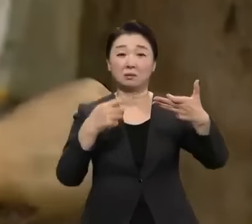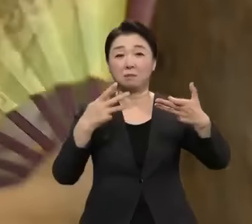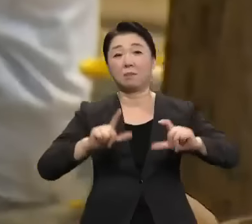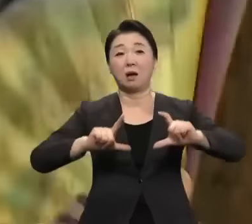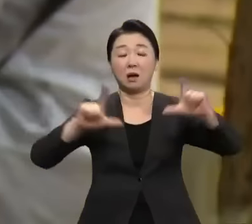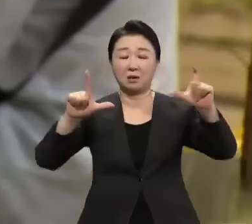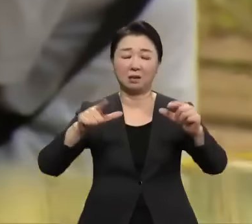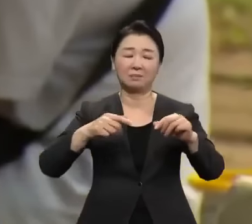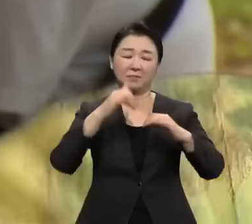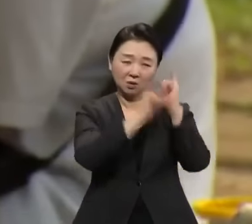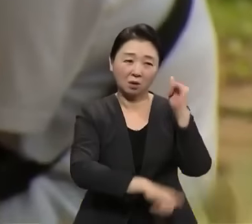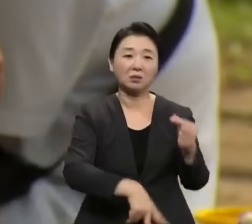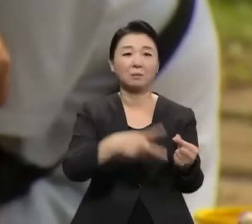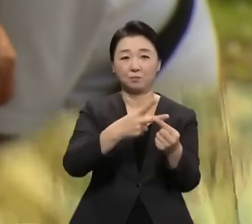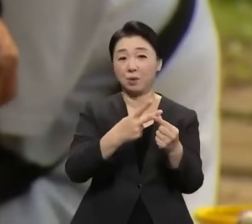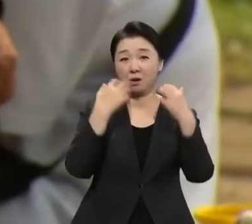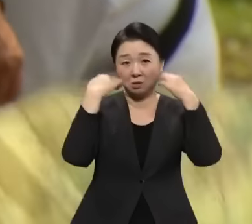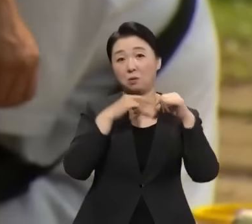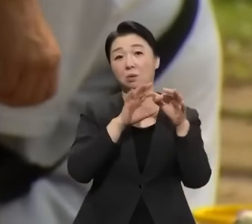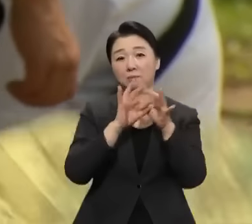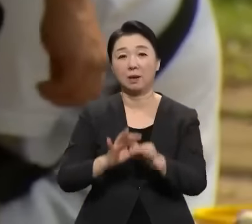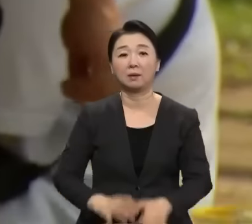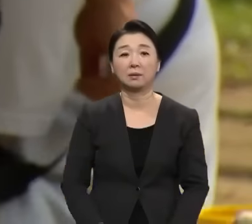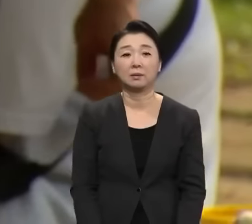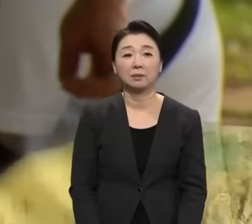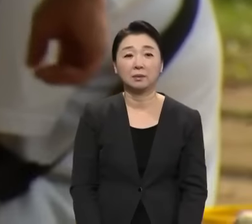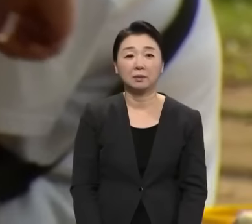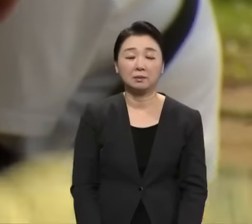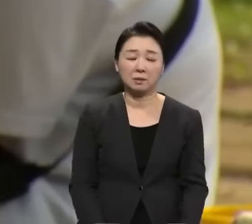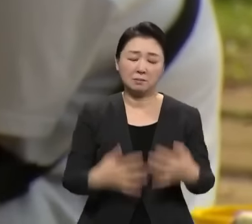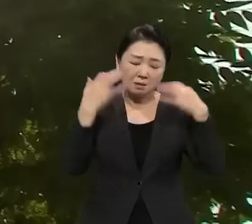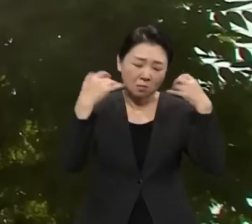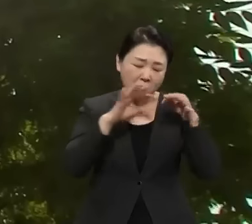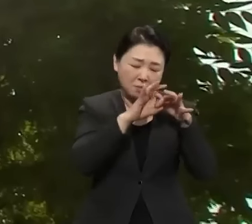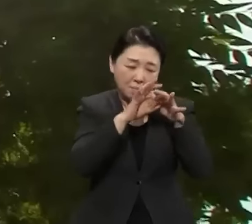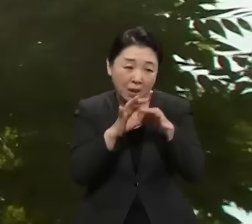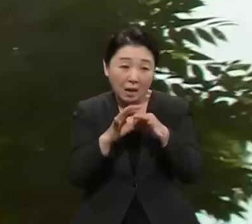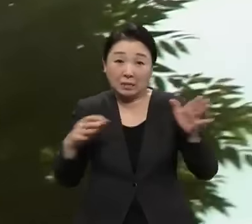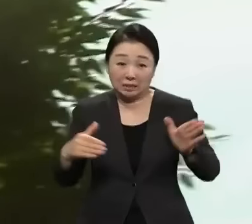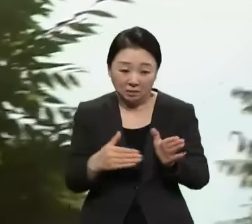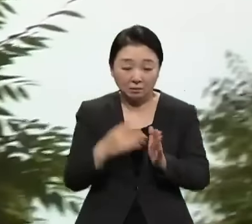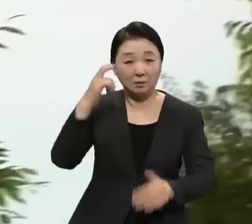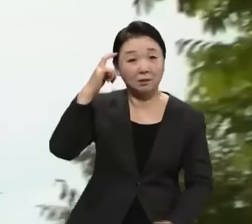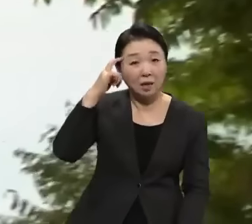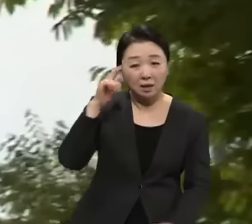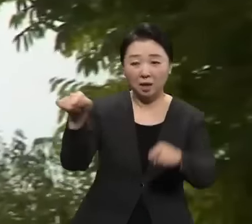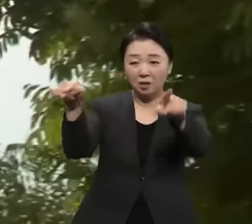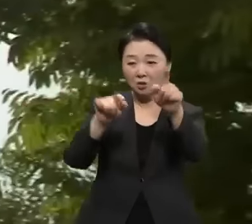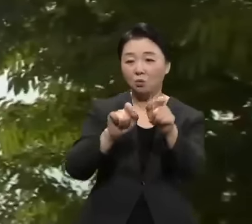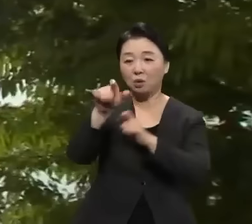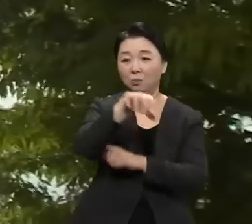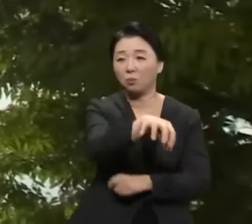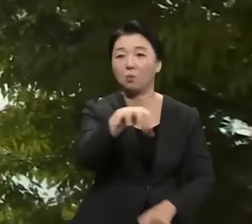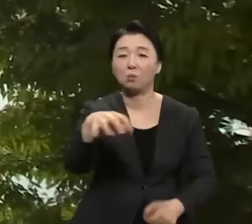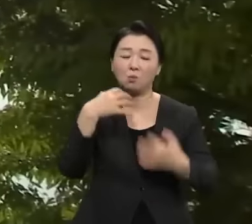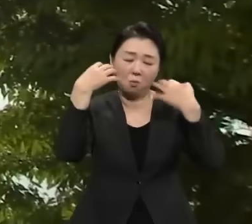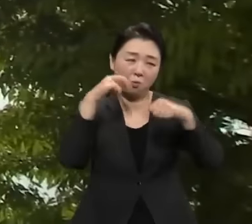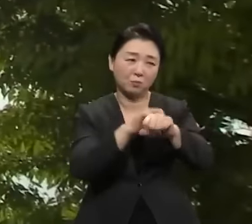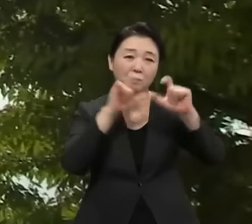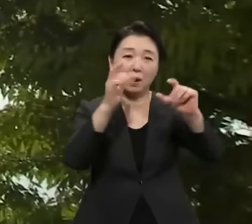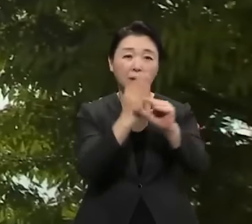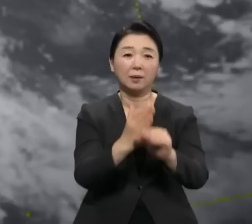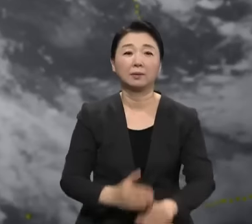무더운 8월을 기록하고 있습니다. 최근 기록적인 폭염의 기세가 꺾였다고는 해도 여전히 전국 대부분 지역은 폭염특보가